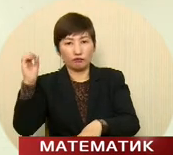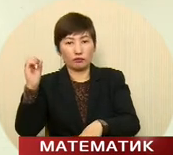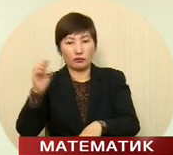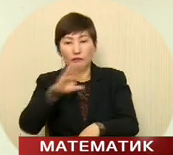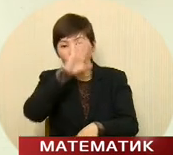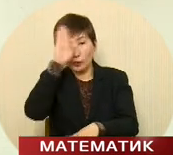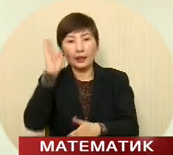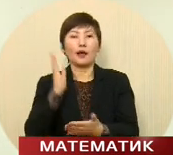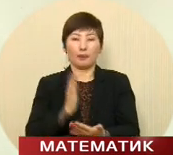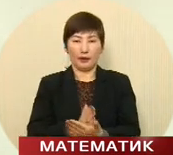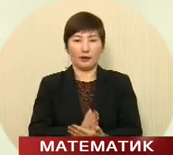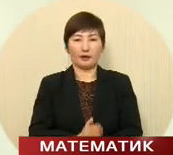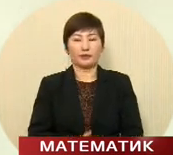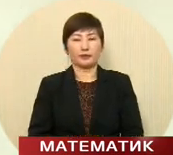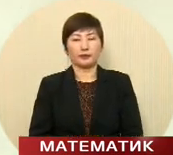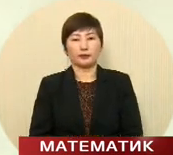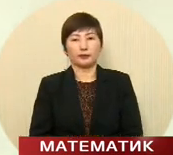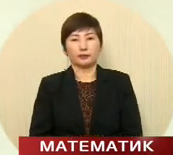байна гэж харагдаж байна.